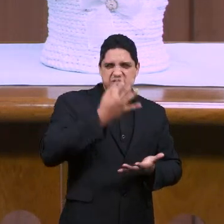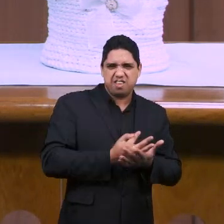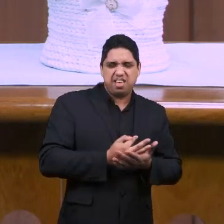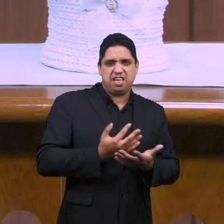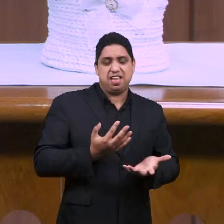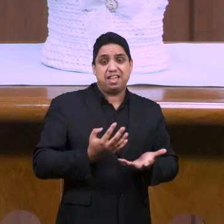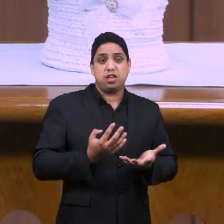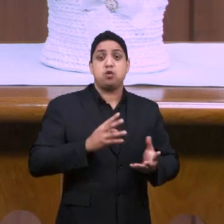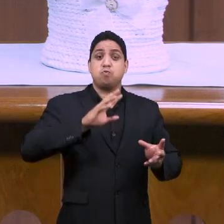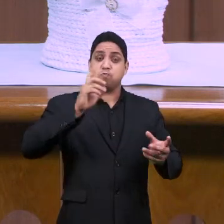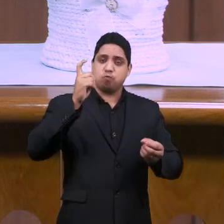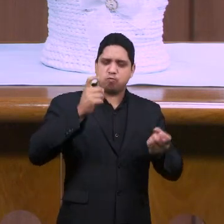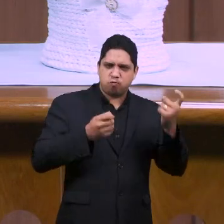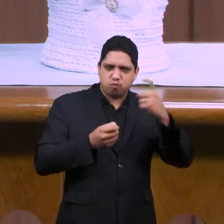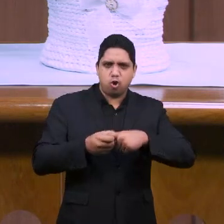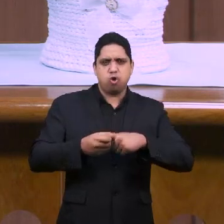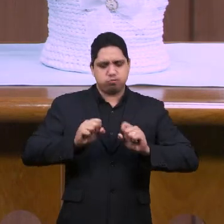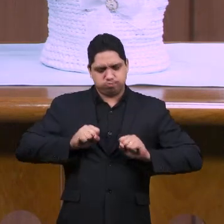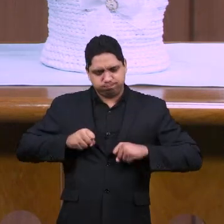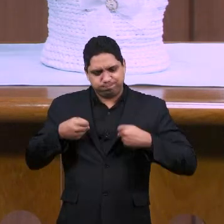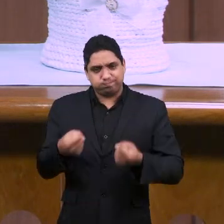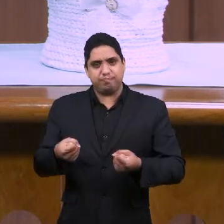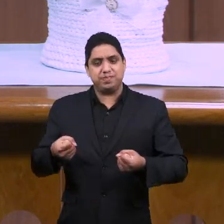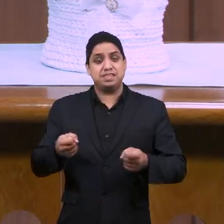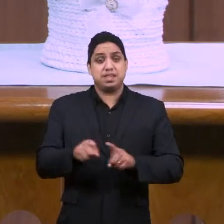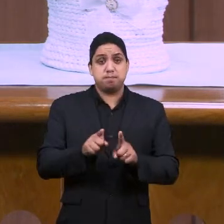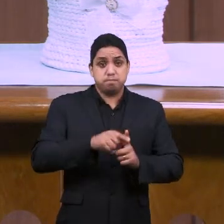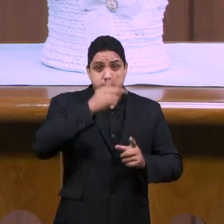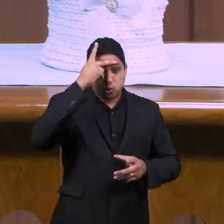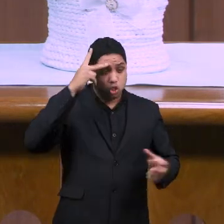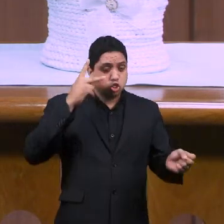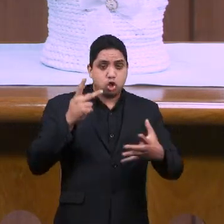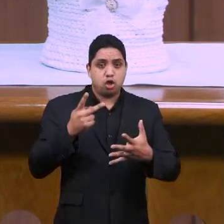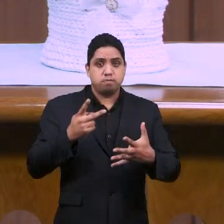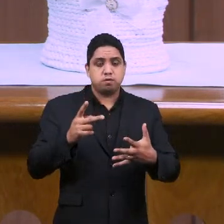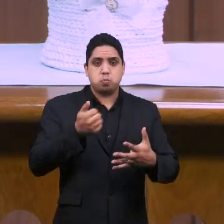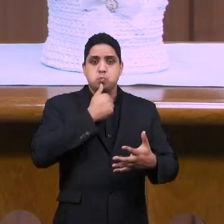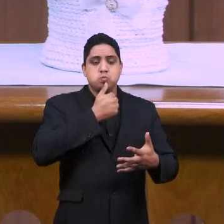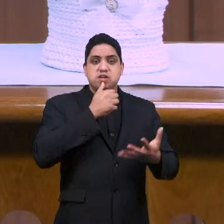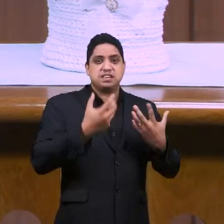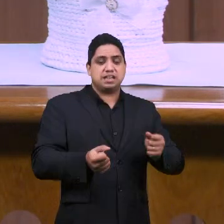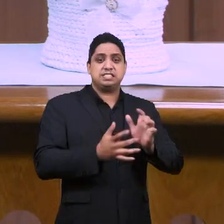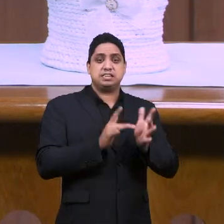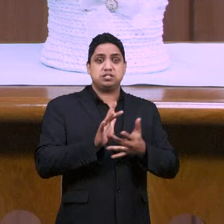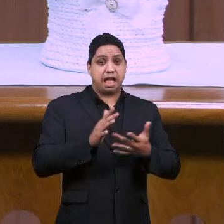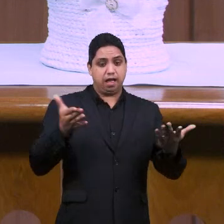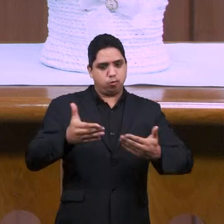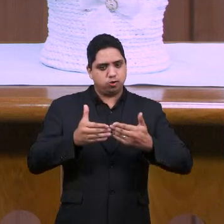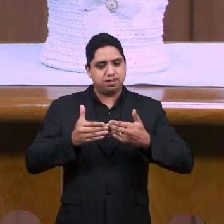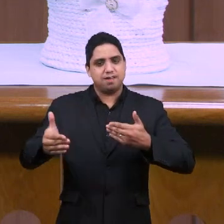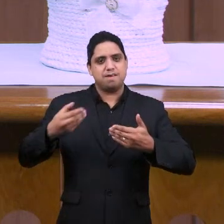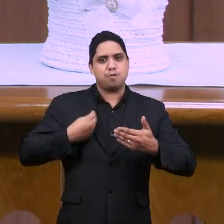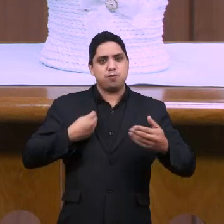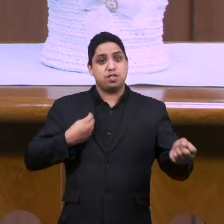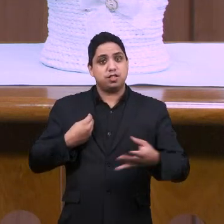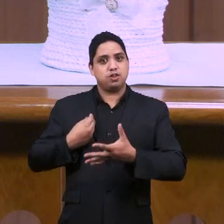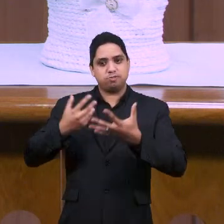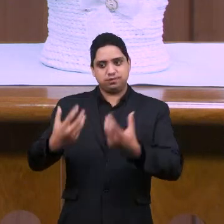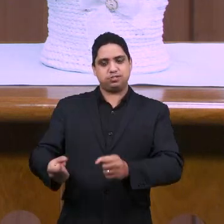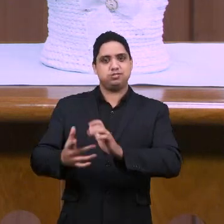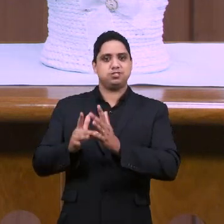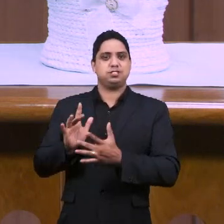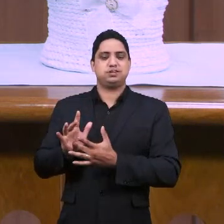éloignés et sont revenus à la communion, de nouveaux convertis qui